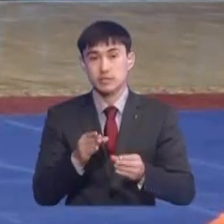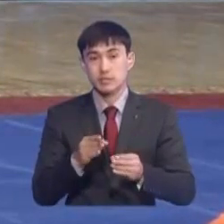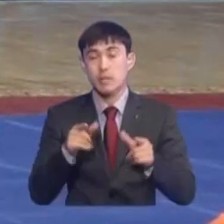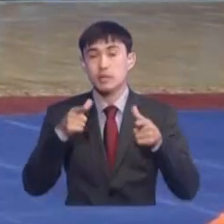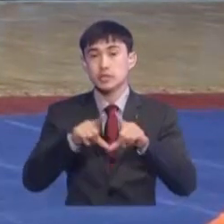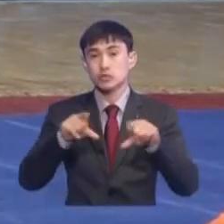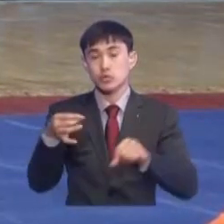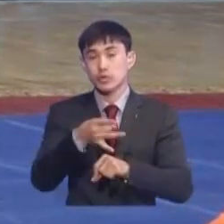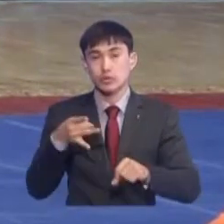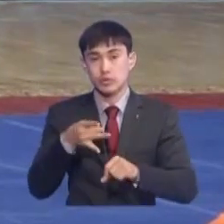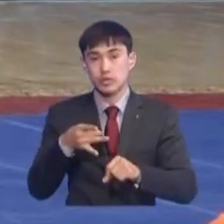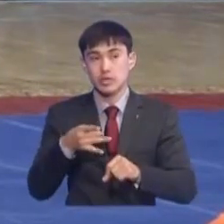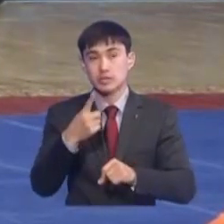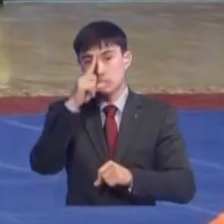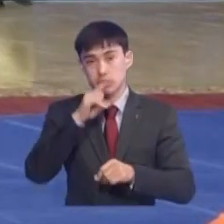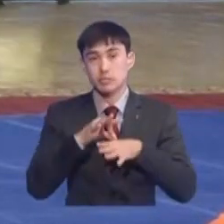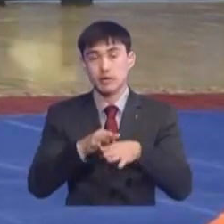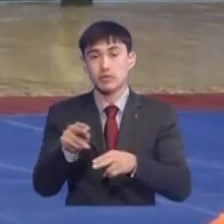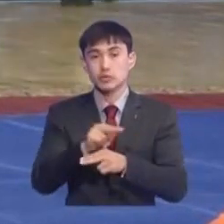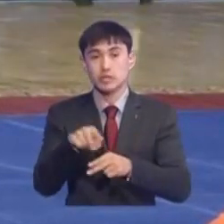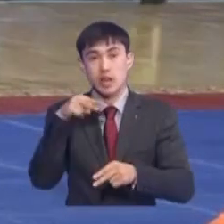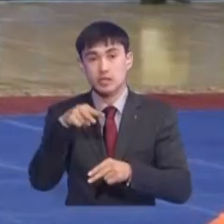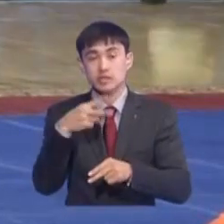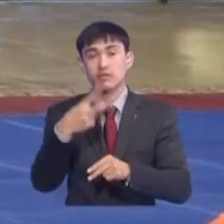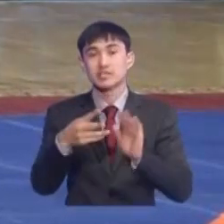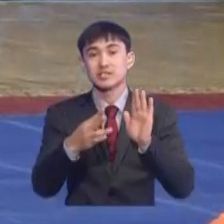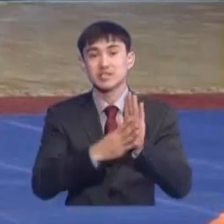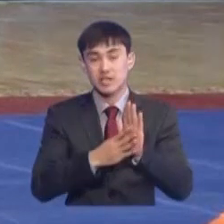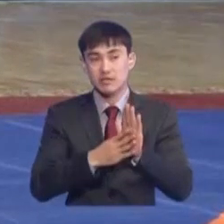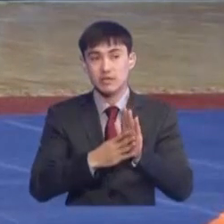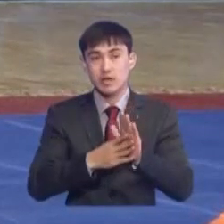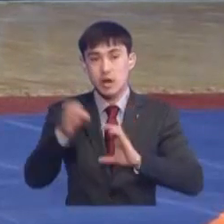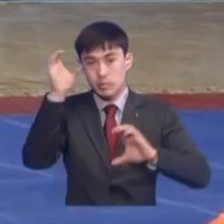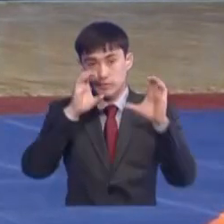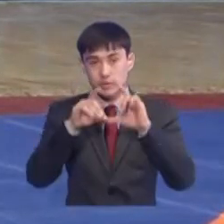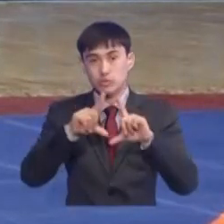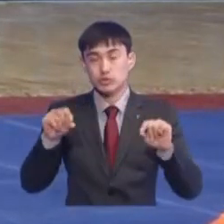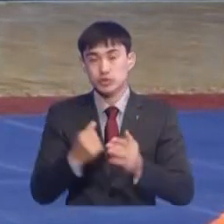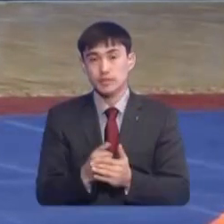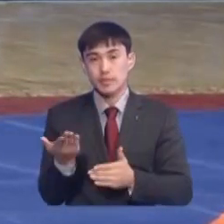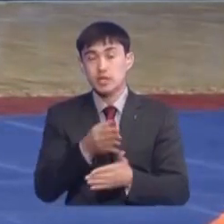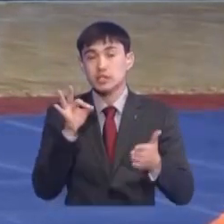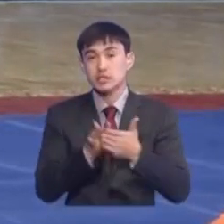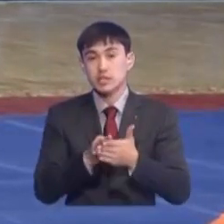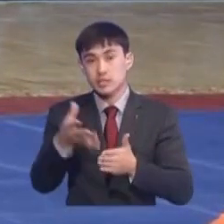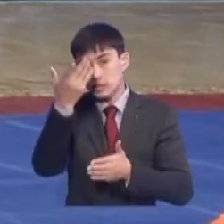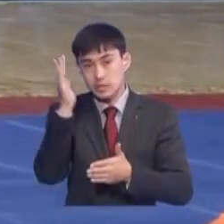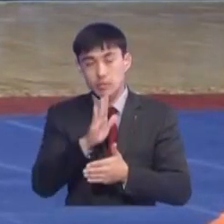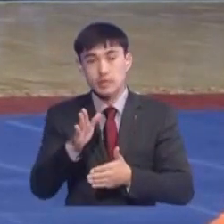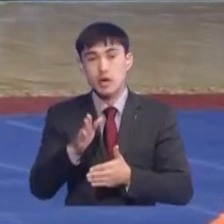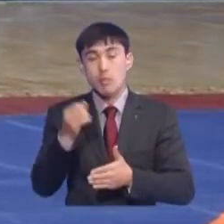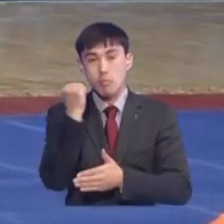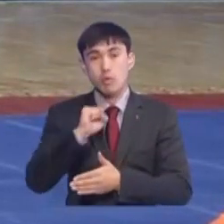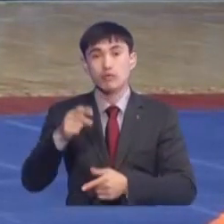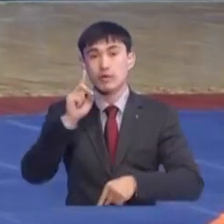школы нашего региона всего за месяц мы провели обучающие лекции в д9 среднеобразовательные учреждениях наша цель не дать забыть подросткам о подвигах